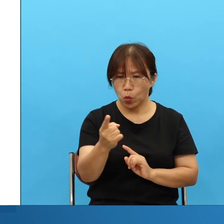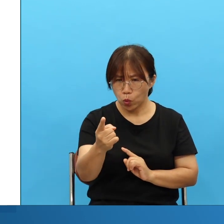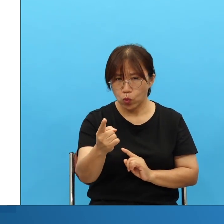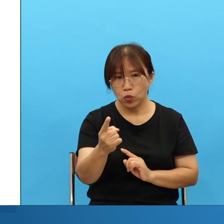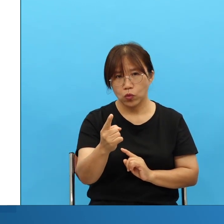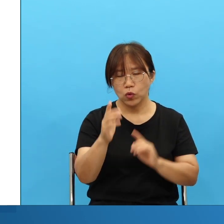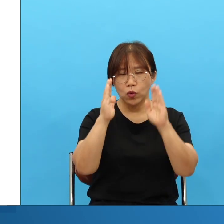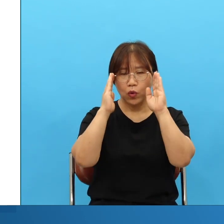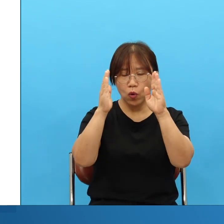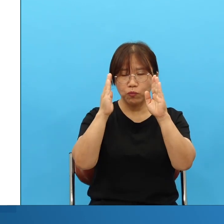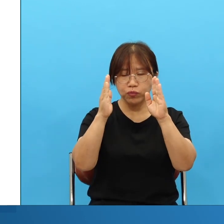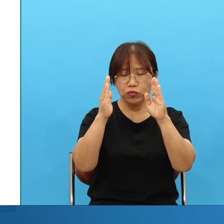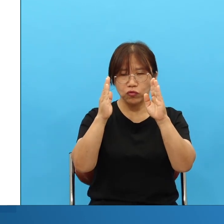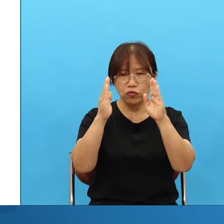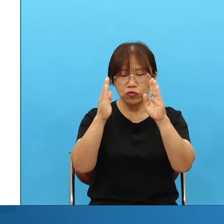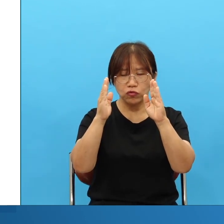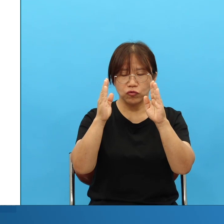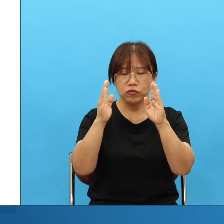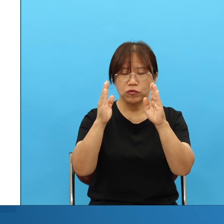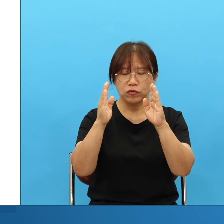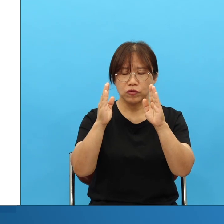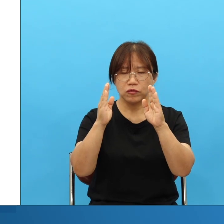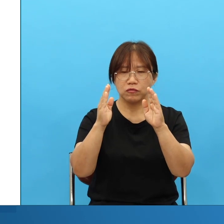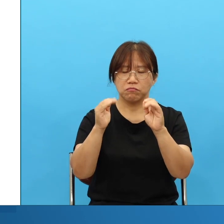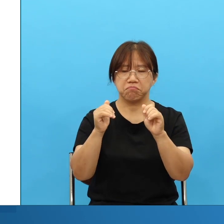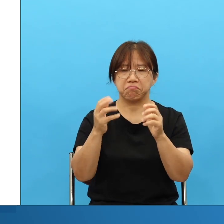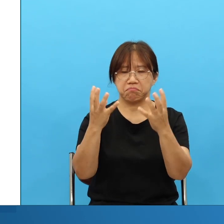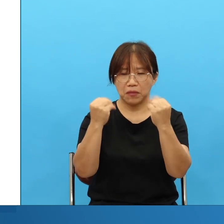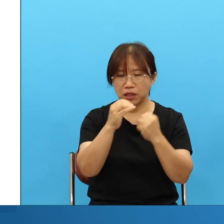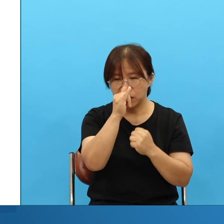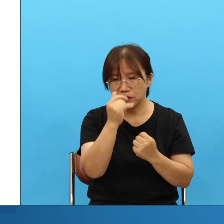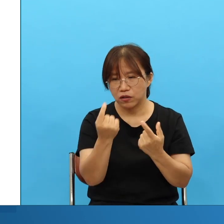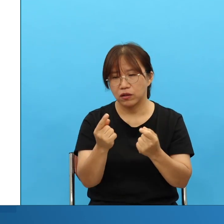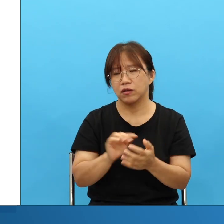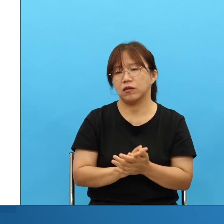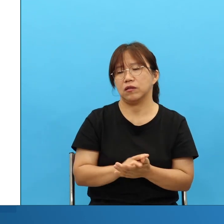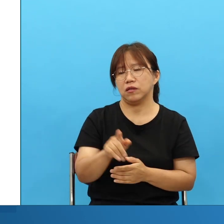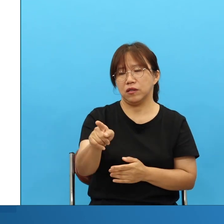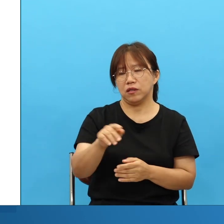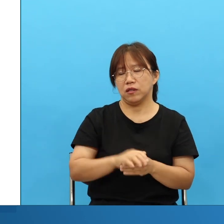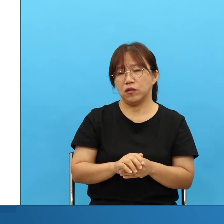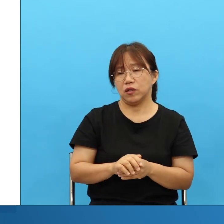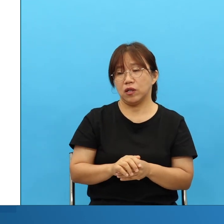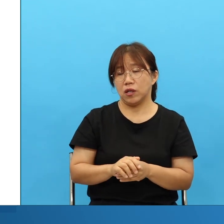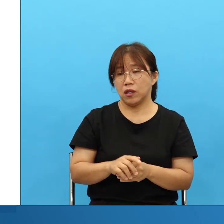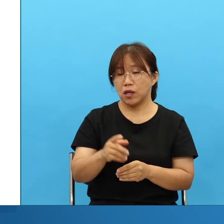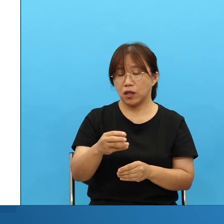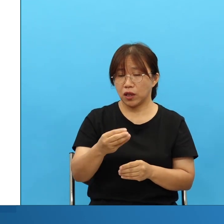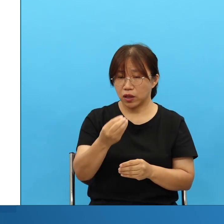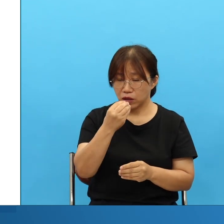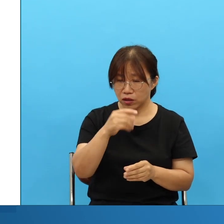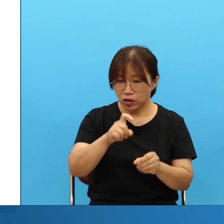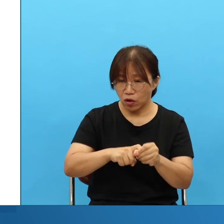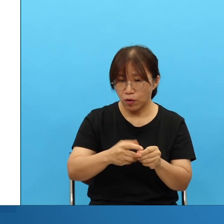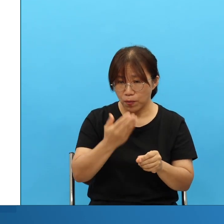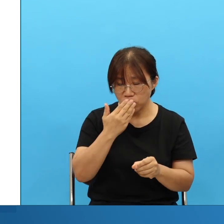같은데 싶어서 어디서 왔냐, 왜 떡을 좀 안 먹냐 이러니까 자기 이야기를 하는데